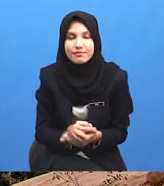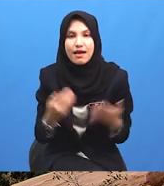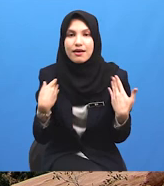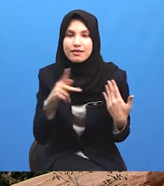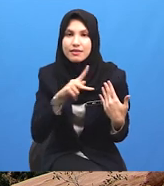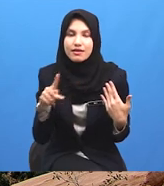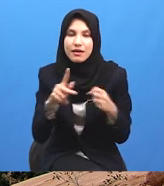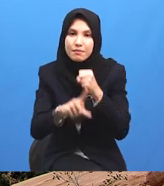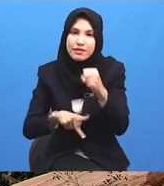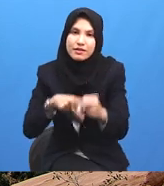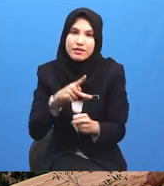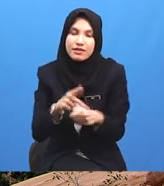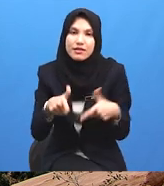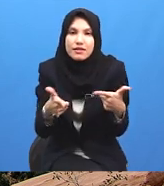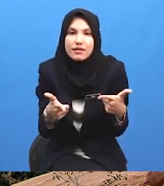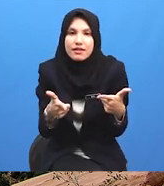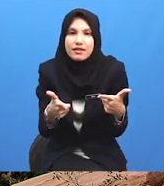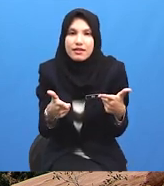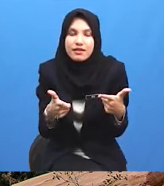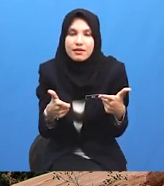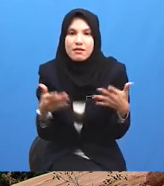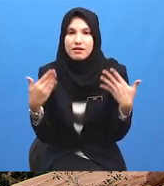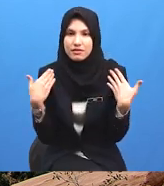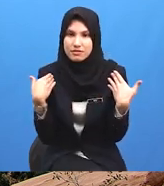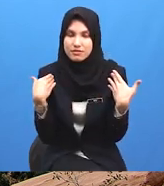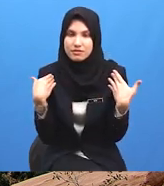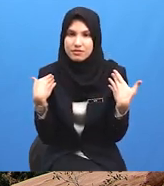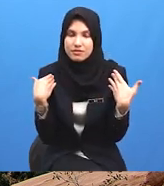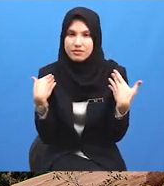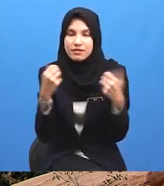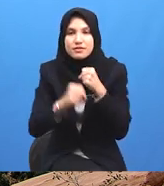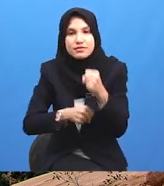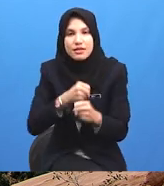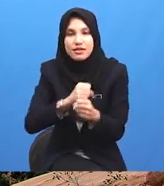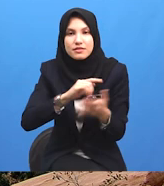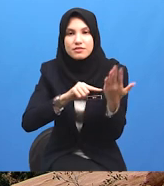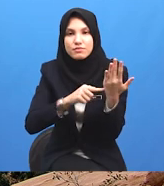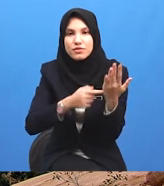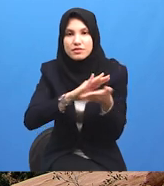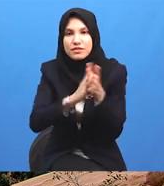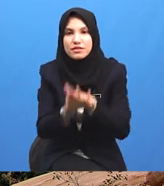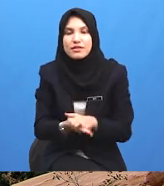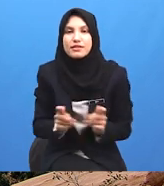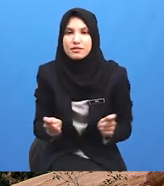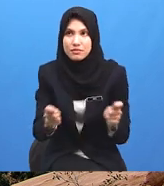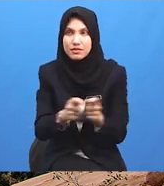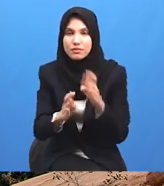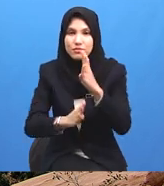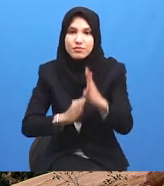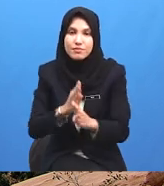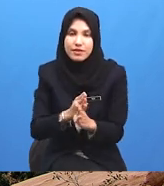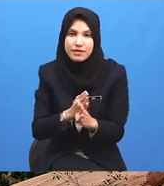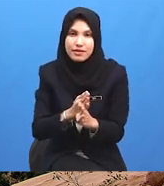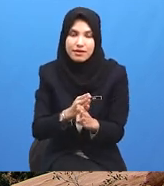adakah planet lain mempunyai satelit semula jadi seperti bumi? Ya, planet lain juga